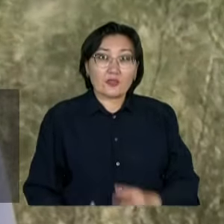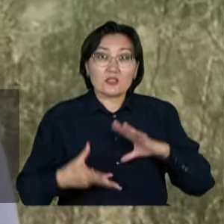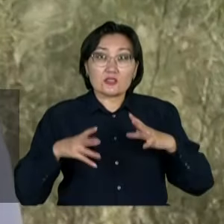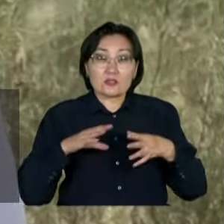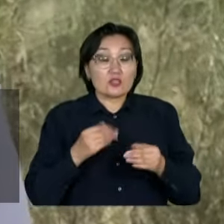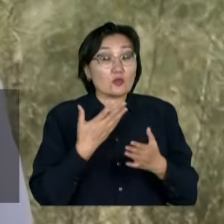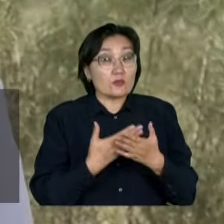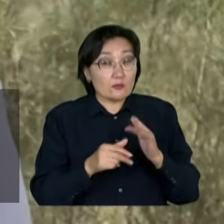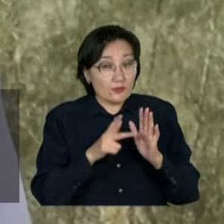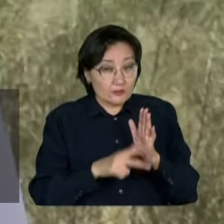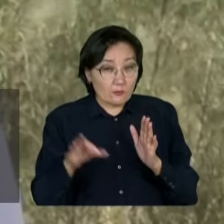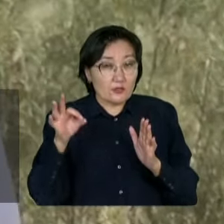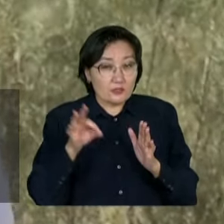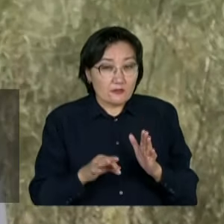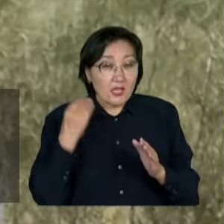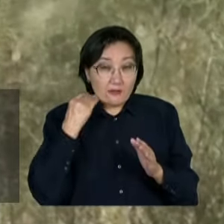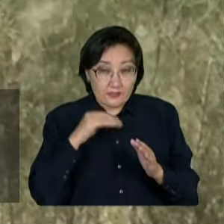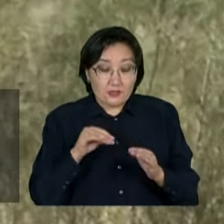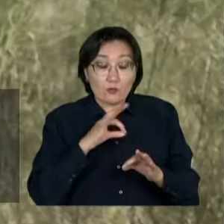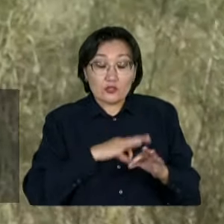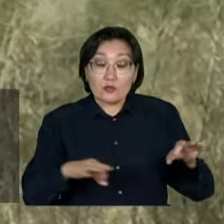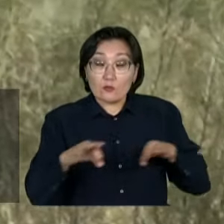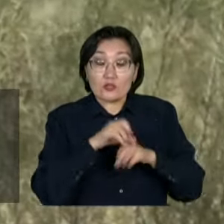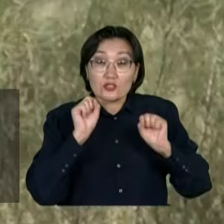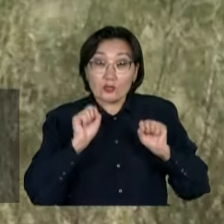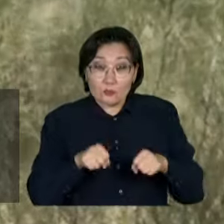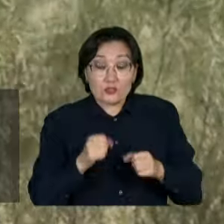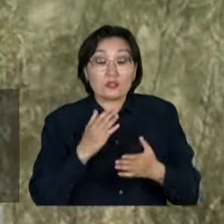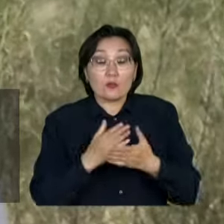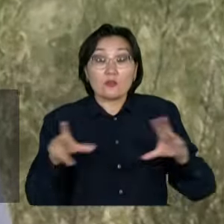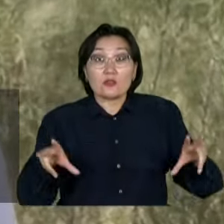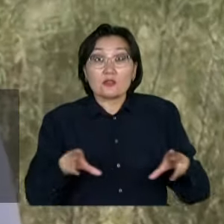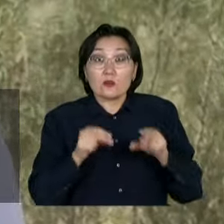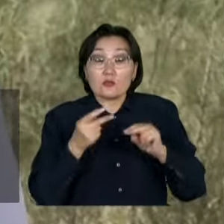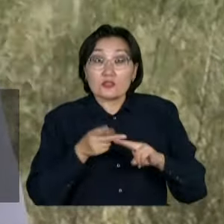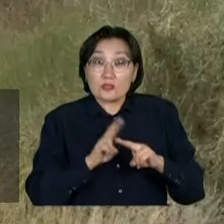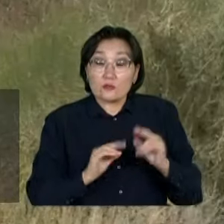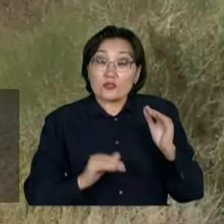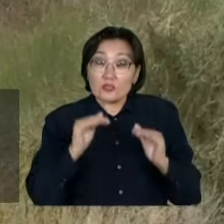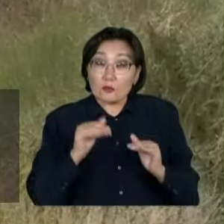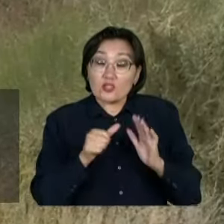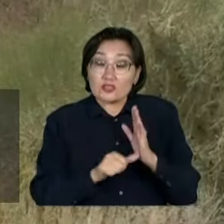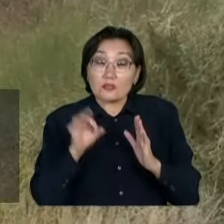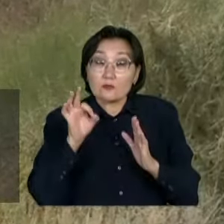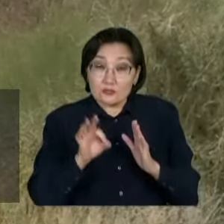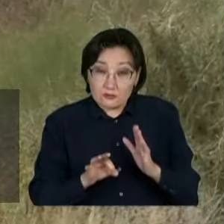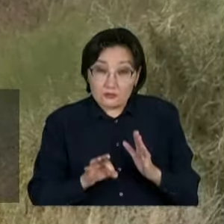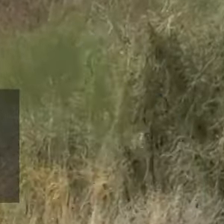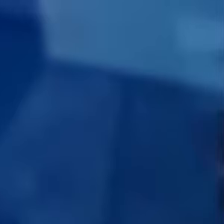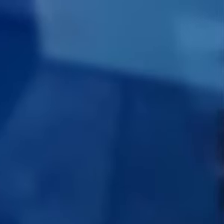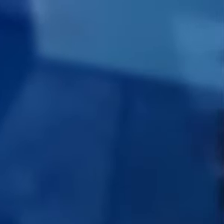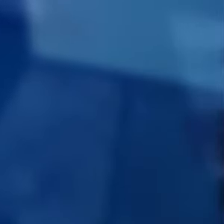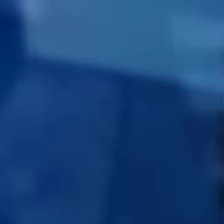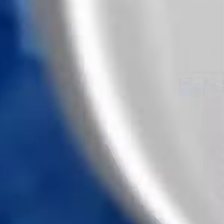Результаты показывают 80% эффективности. Проект можно считать успешным, если данные показатели выше 60%.